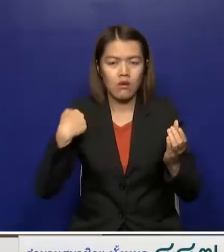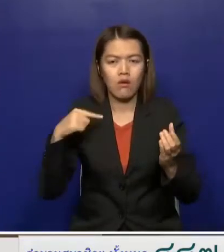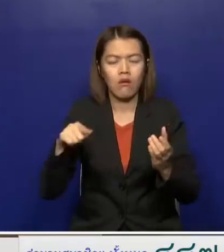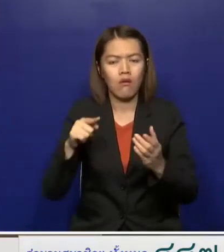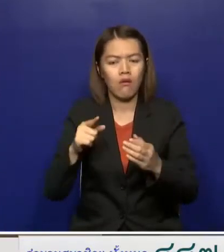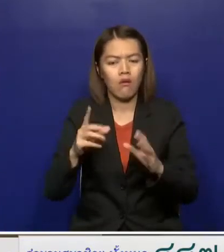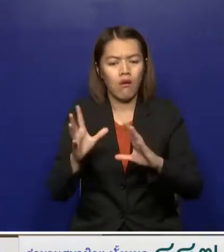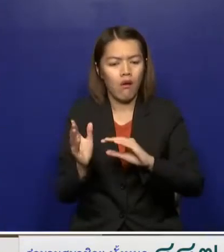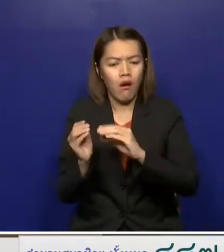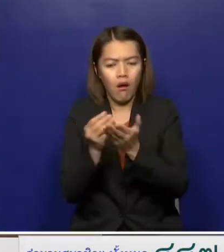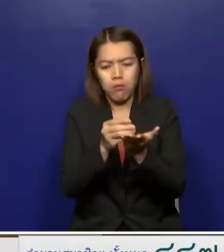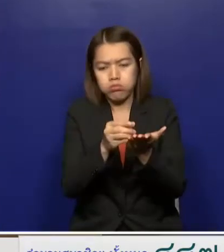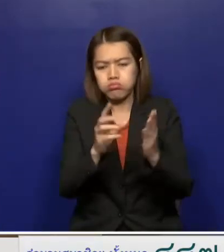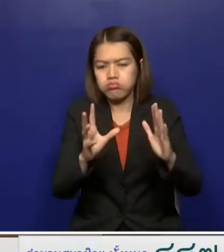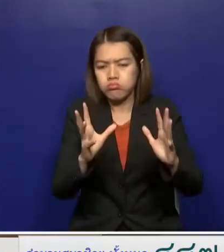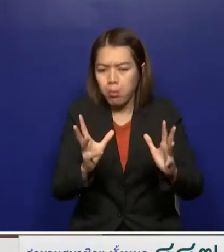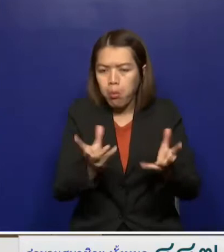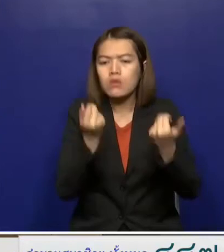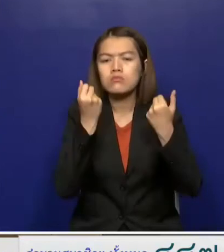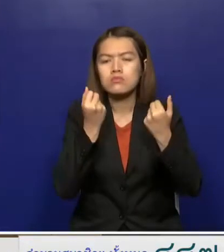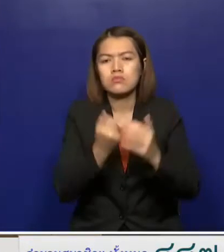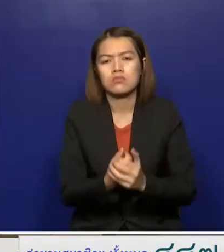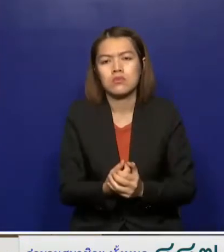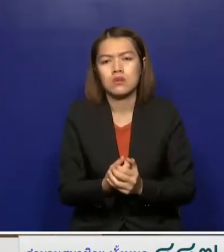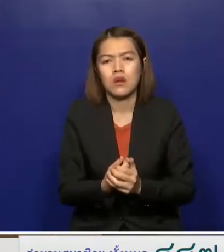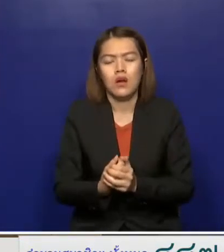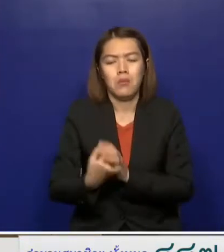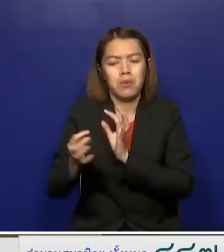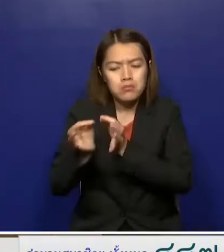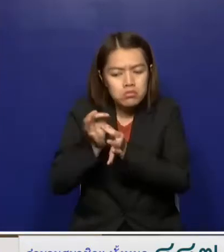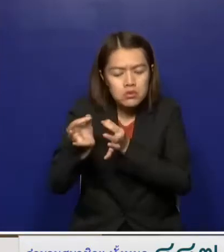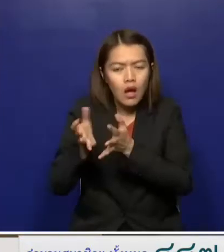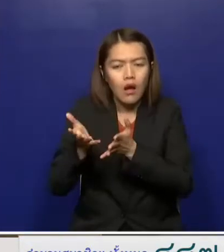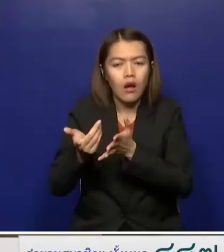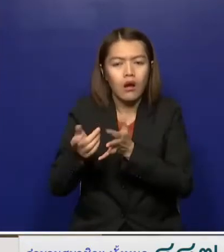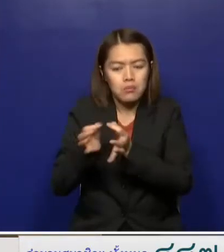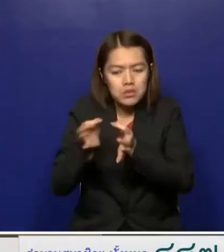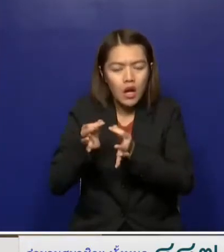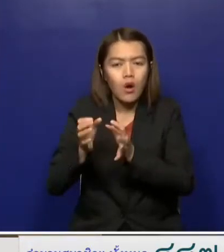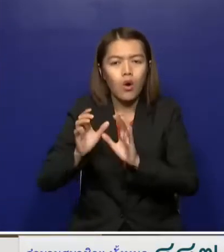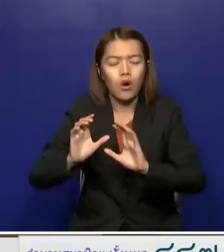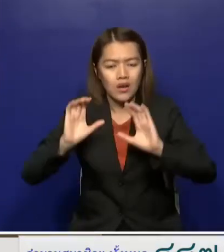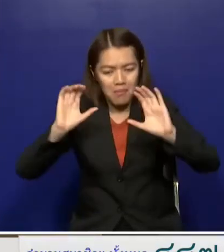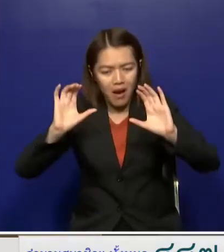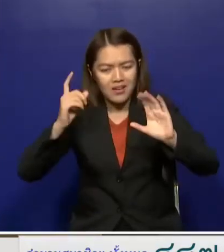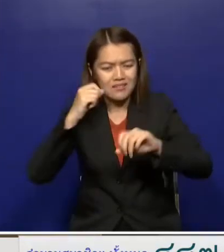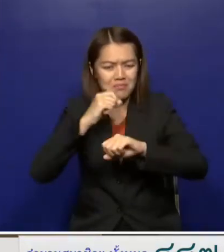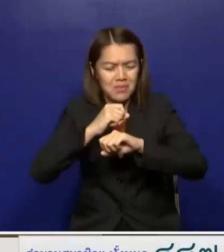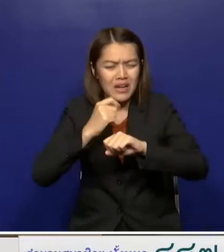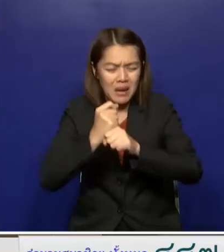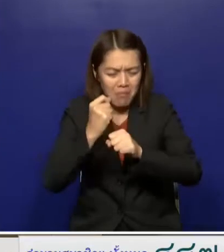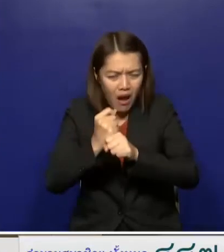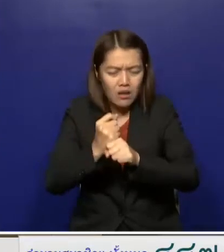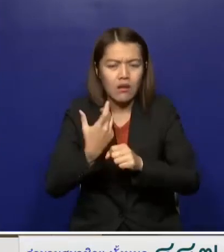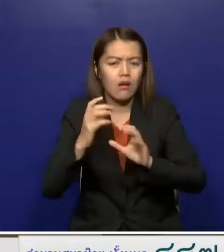ส้สุไปเพระว่ากลายไมเป็นพาที่บรรษาของรัฐบัiledเมฐบ Cartman ไมถาม